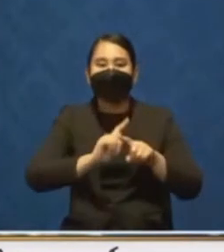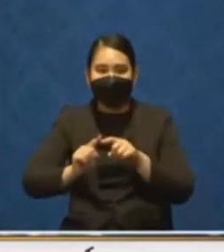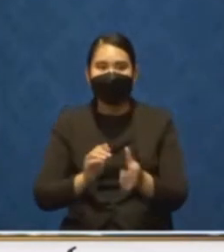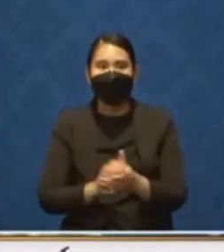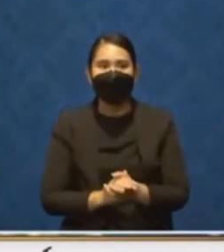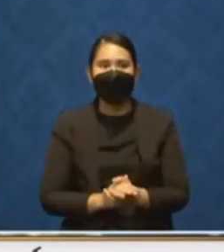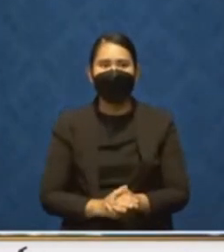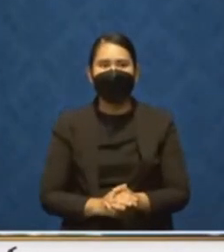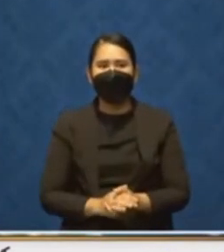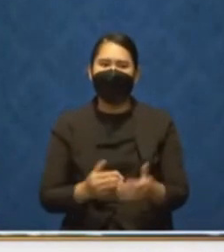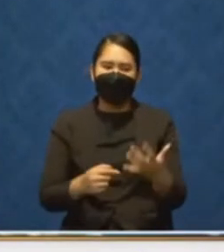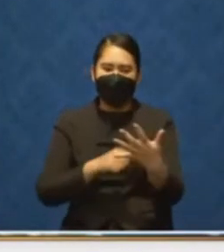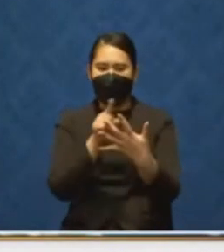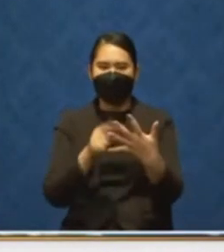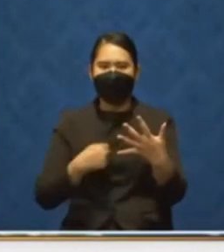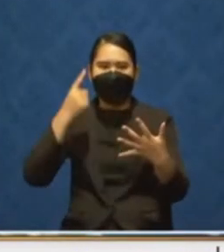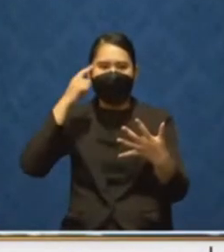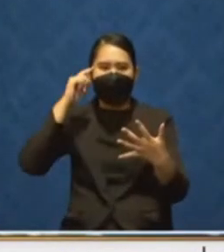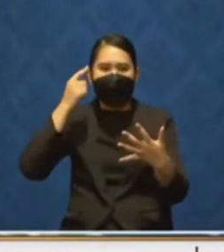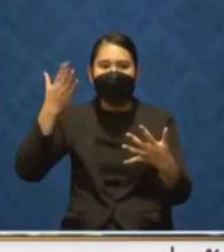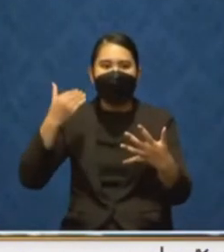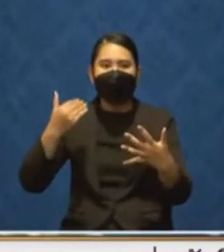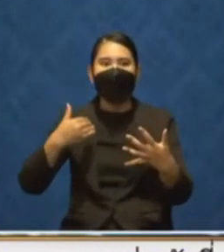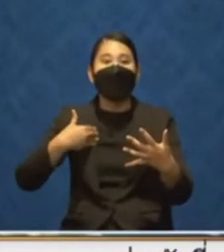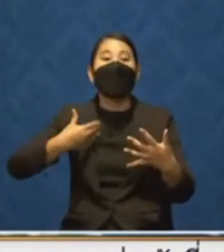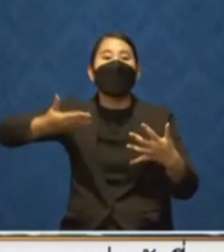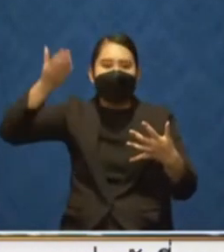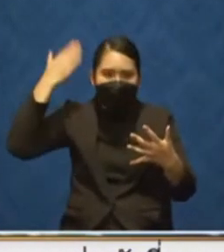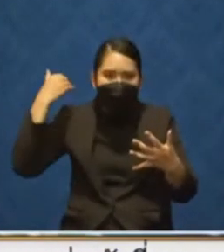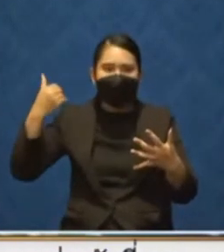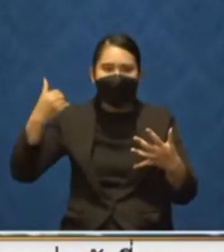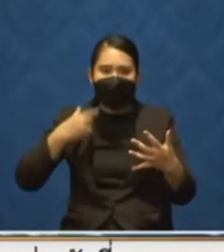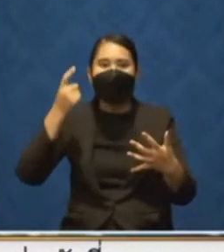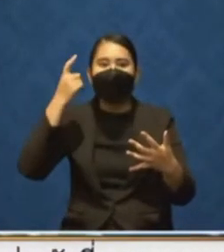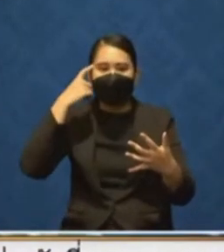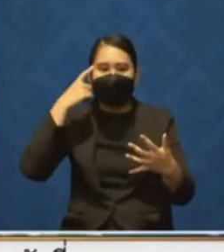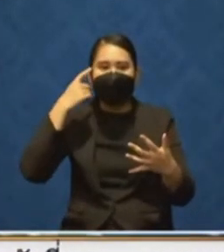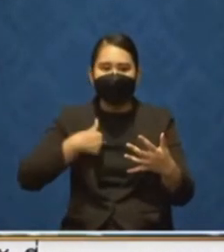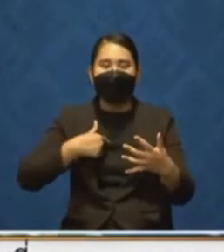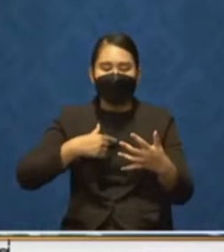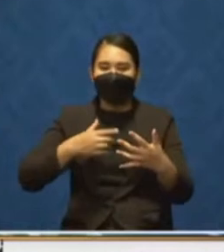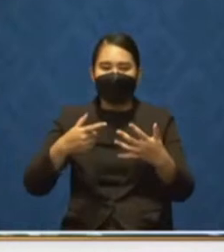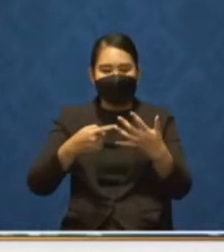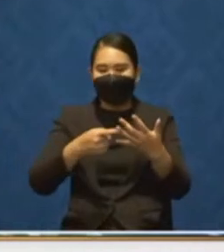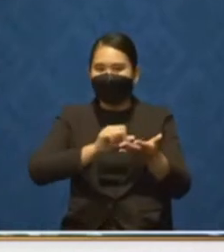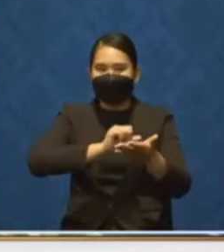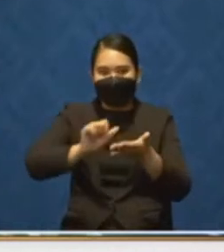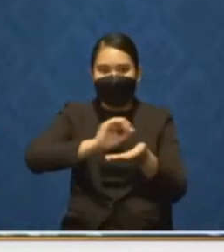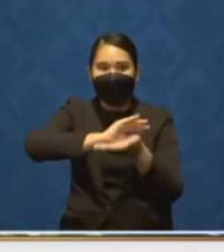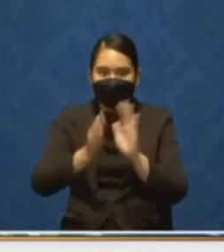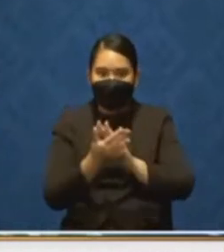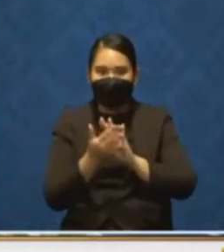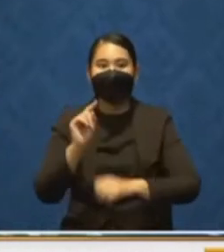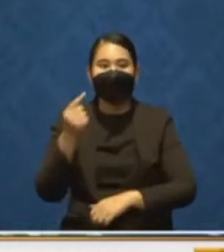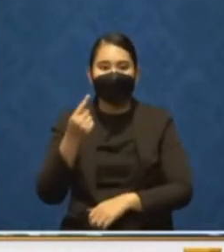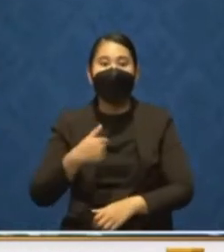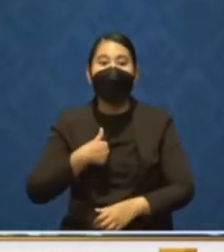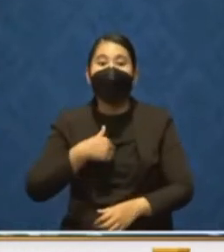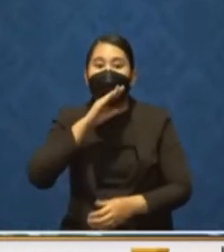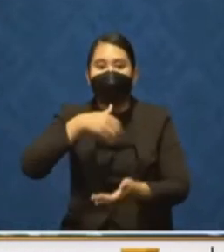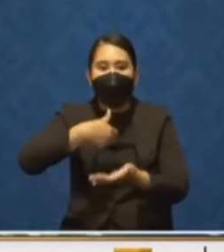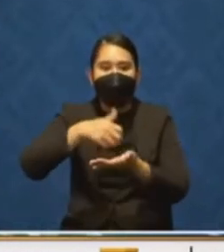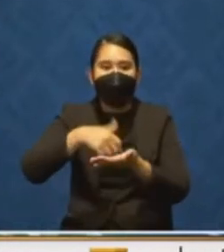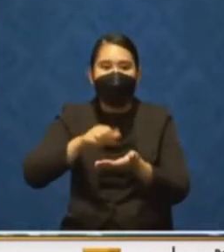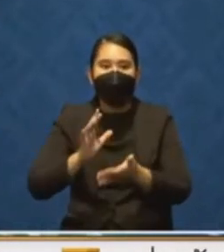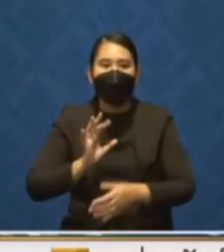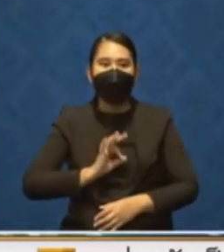สิงห์หมอไม่รู้ไปเกิดที่ไหนตอนไหนแต่ก่อนหน้าผมนั่นมีแน่นอนผมเป็นคนเข้าไปเลยใน 5เสือนั่นแหละถ้าผมเล่าแล้วก็จะหนาว